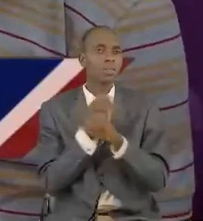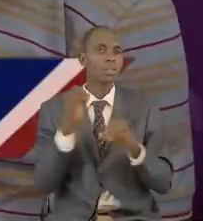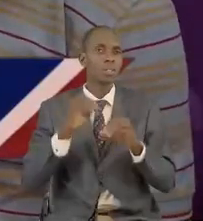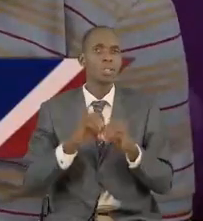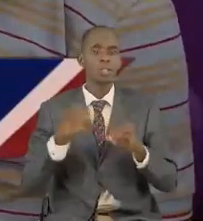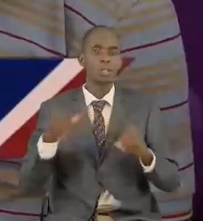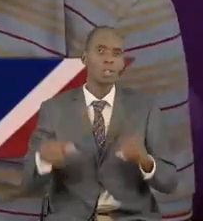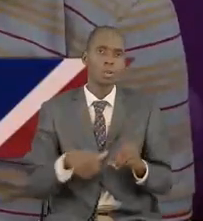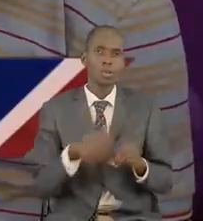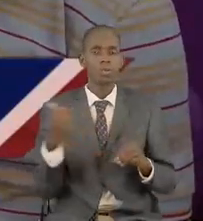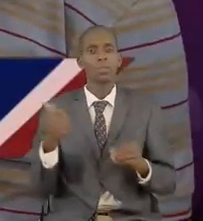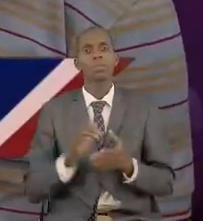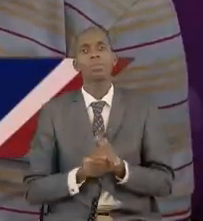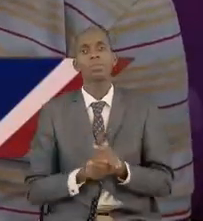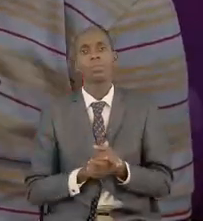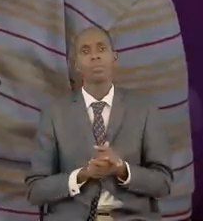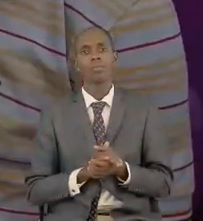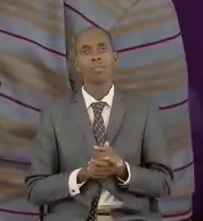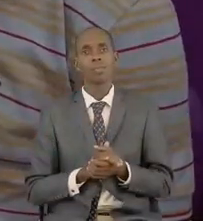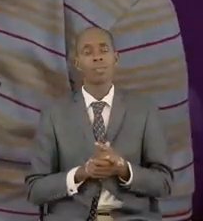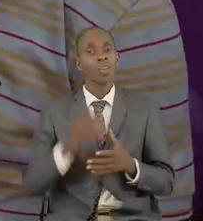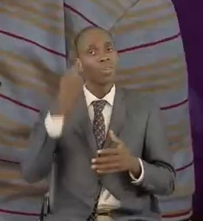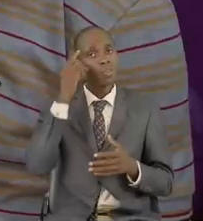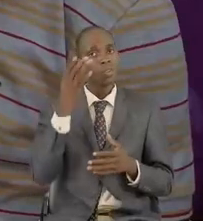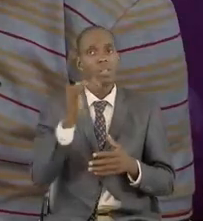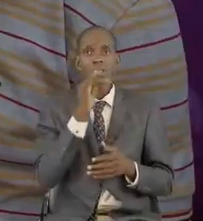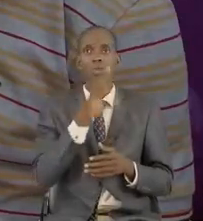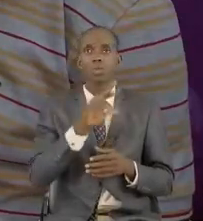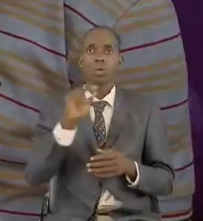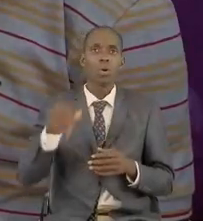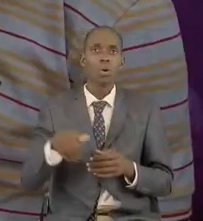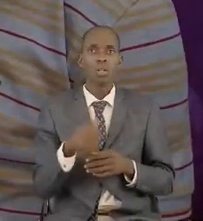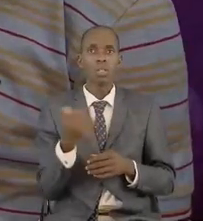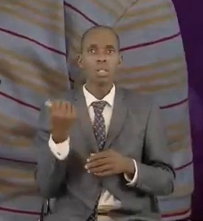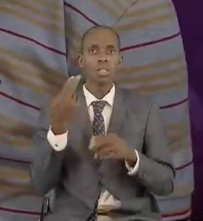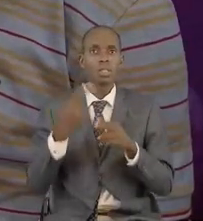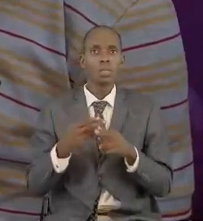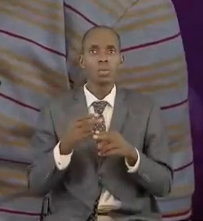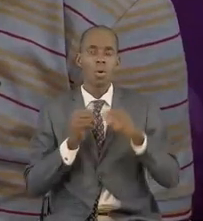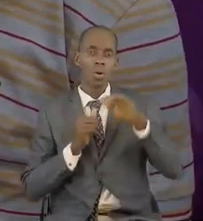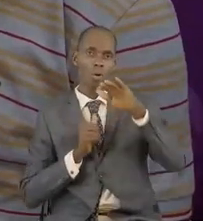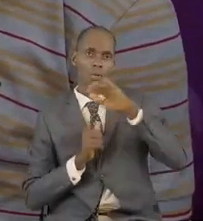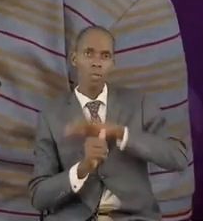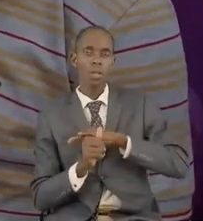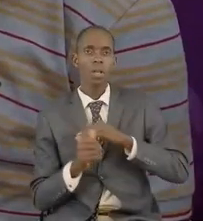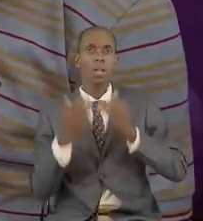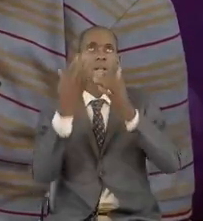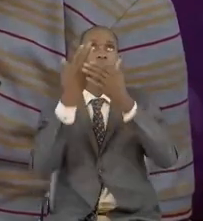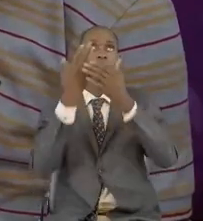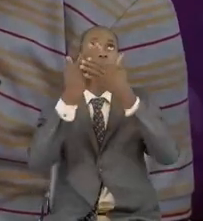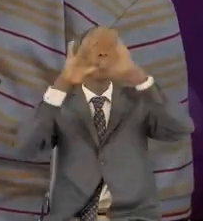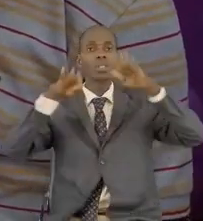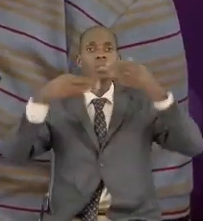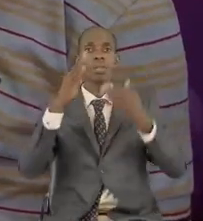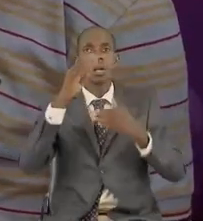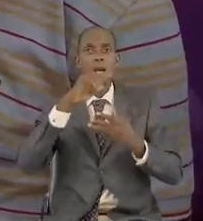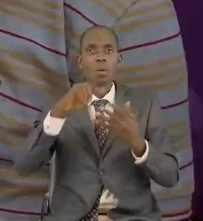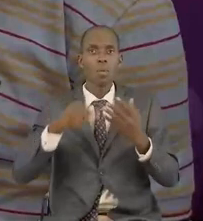de l'Évangile car il n'y a sous le ciel aucun autre nom qui a été donné parmi les hommes